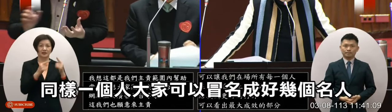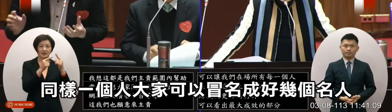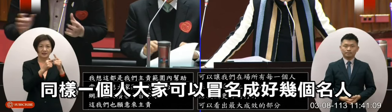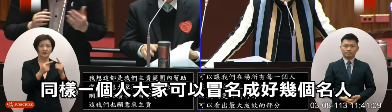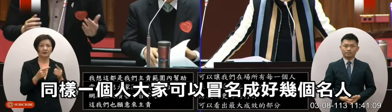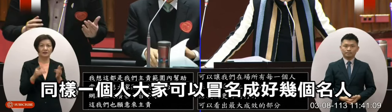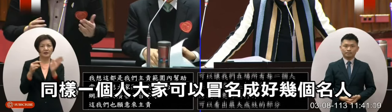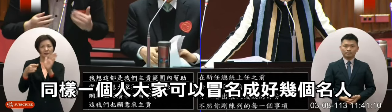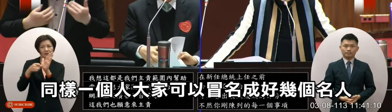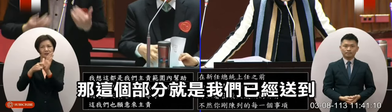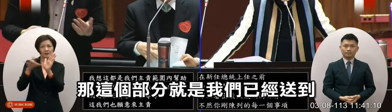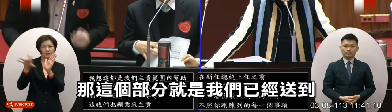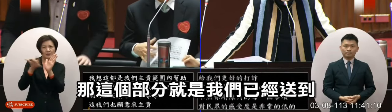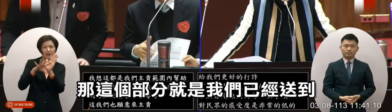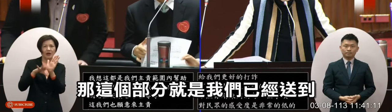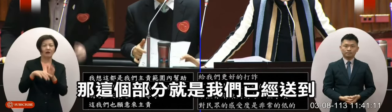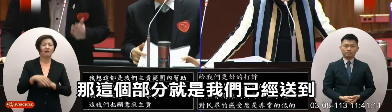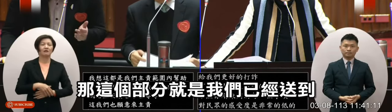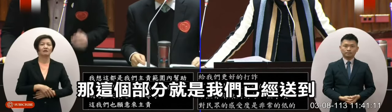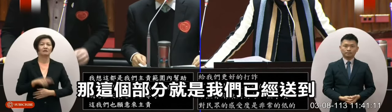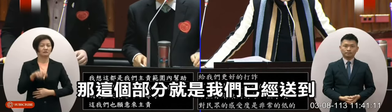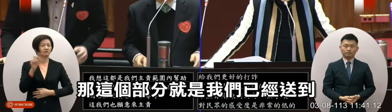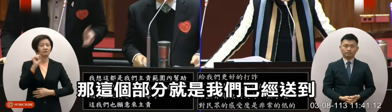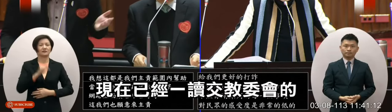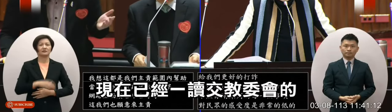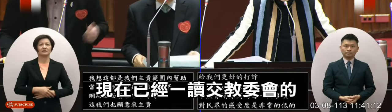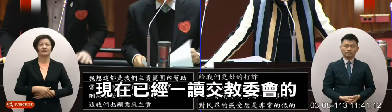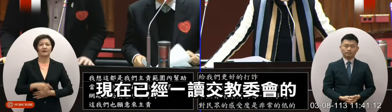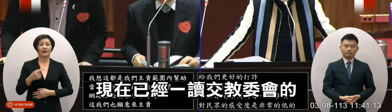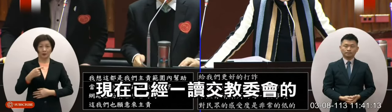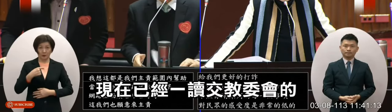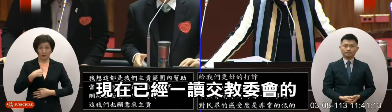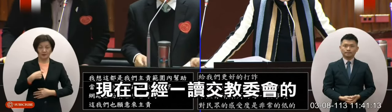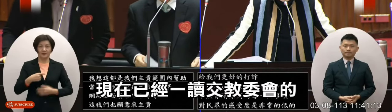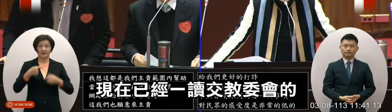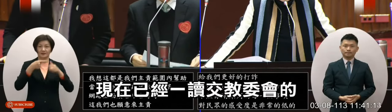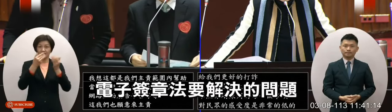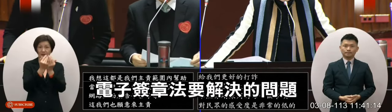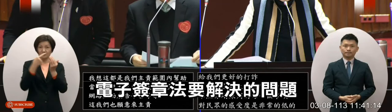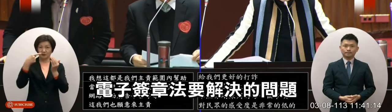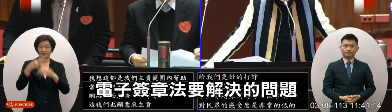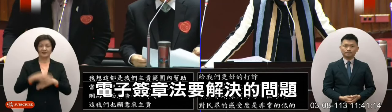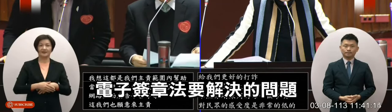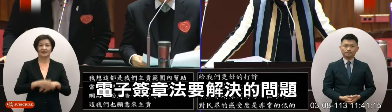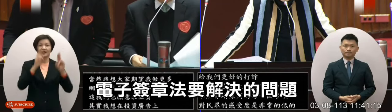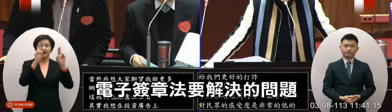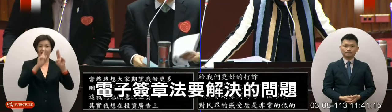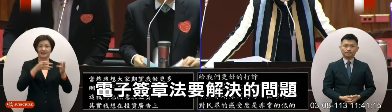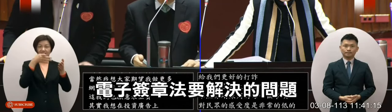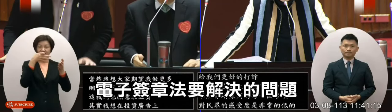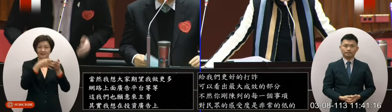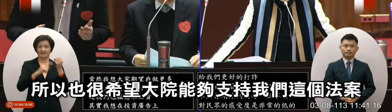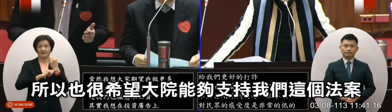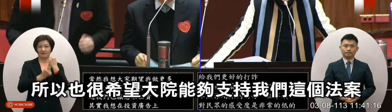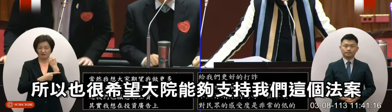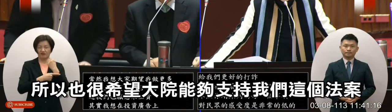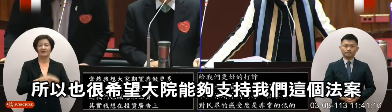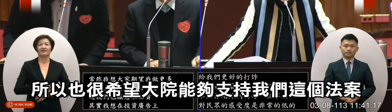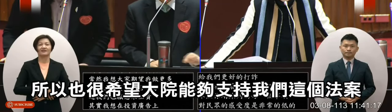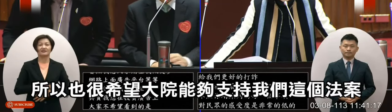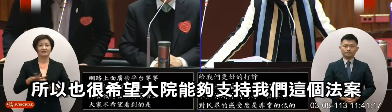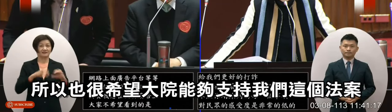名成好几个名人，那这个部分就是我们已经送到现在已经一读交交委会的电子签章法要解决的问题哦，所以也很希